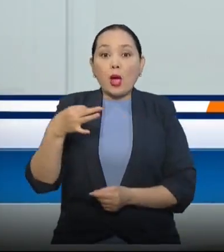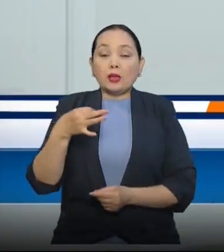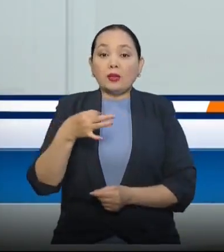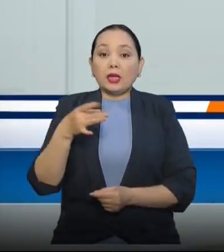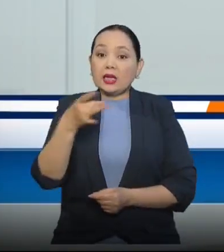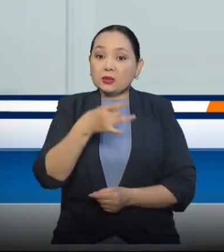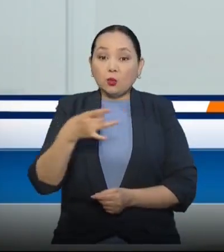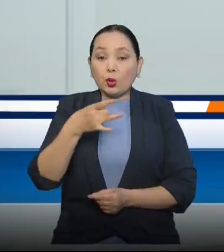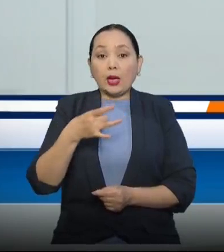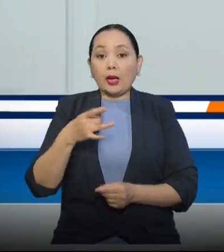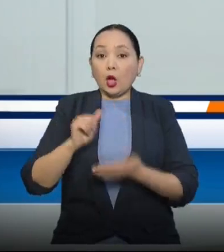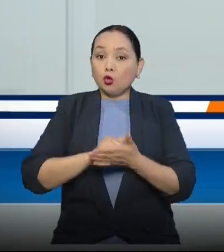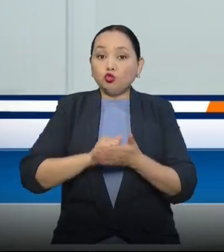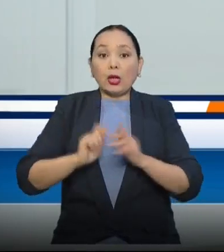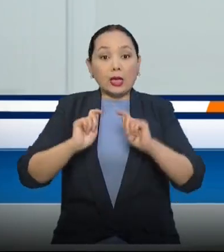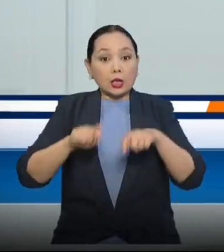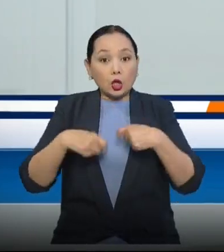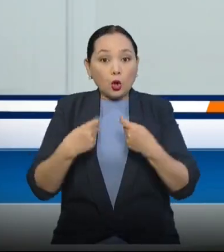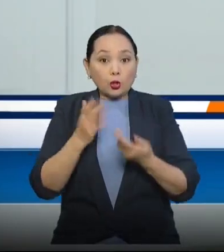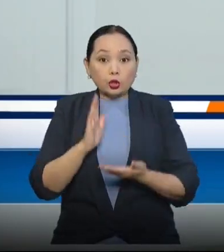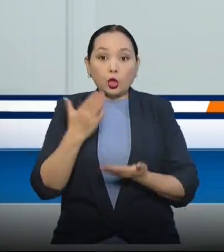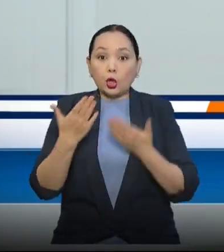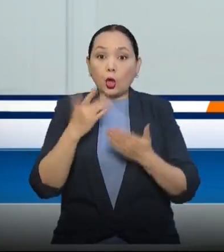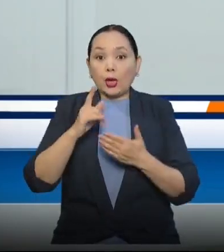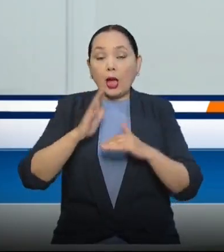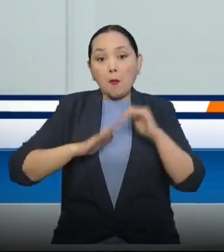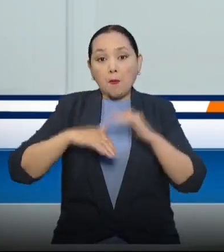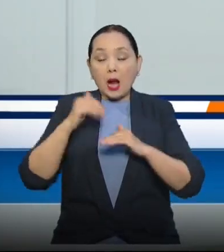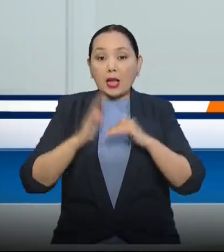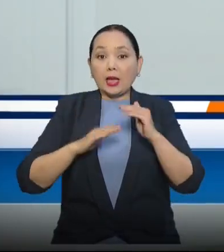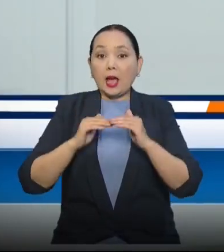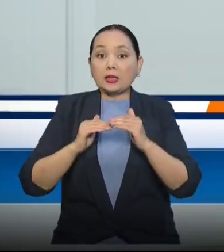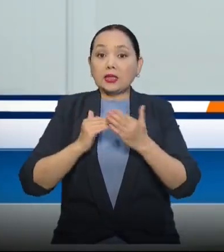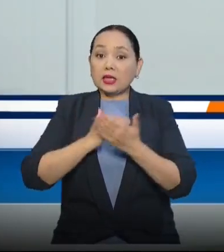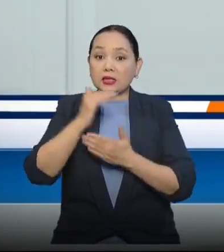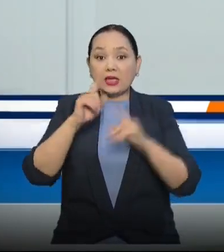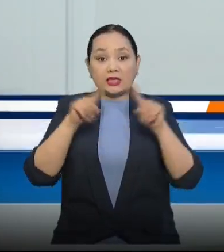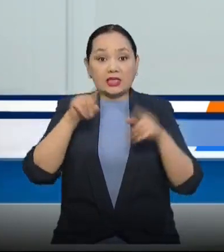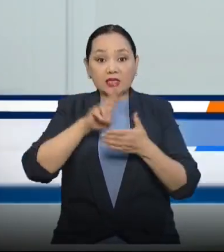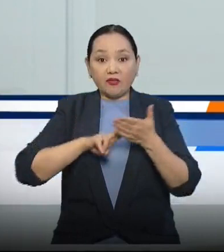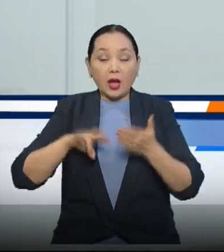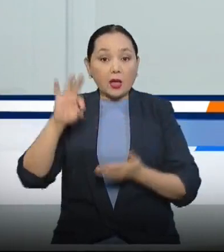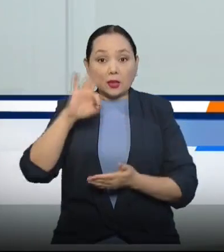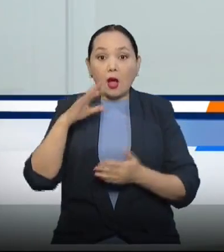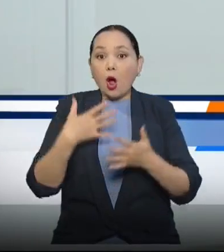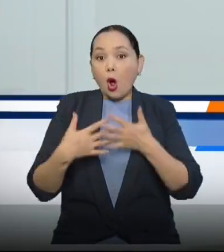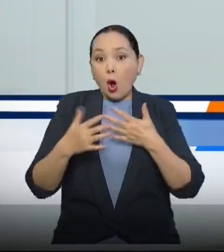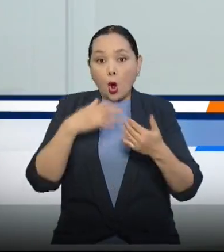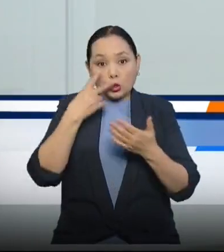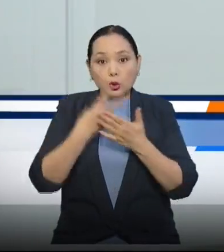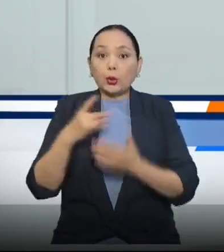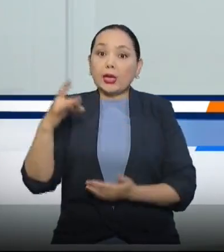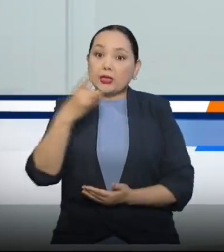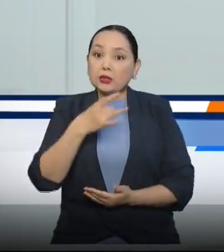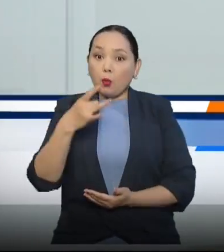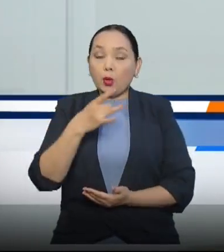respublikaga hujjatlar yetib kelishida yoki o'sha ularning malaka toifasi tasdiqlanganligi haqidagi sertifikatlarni qog'oz ko'rinishida